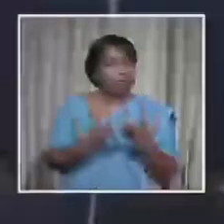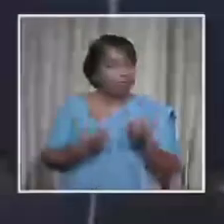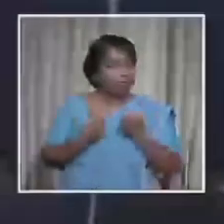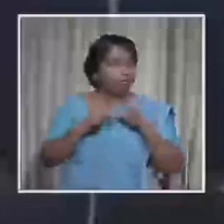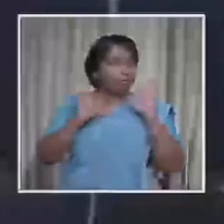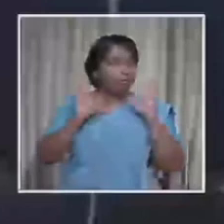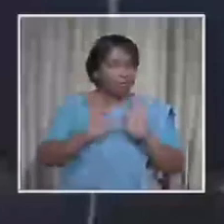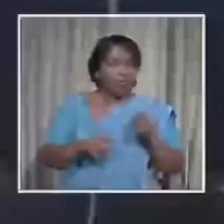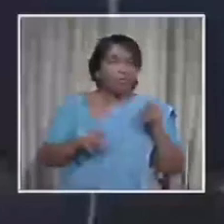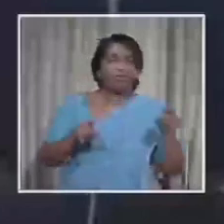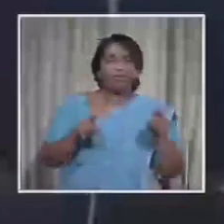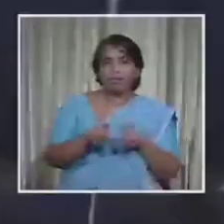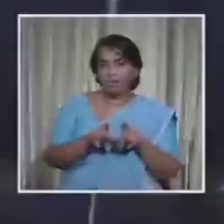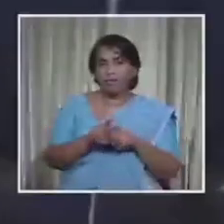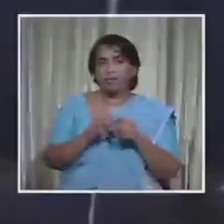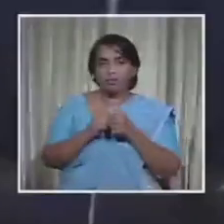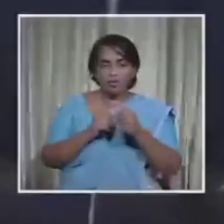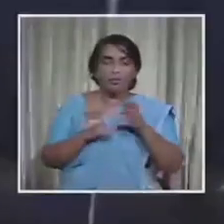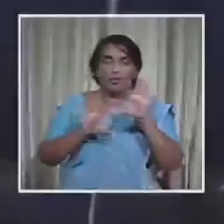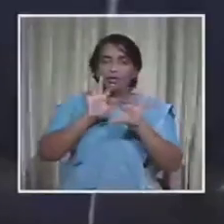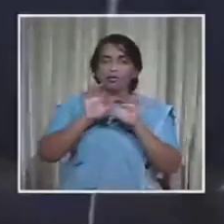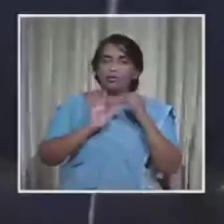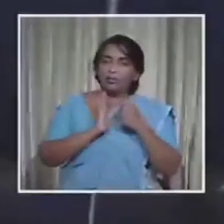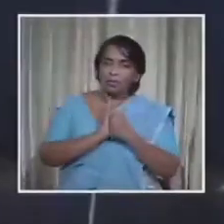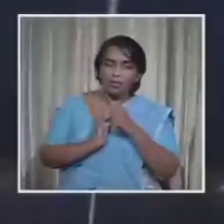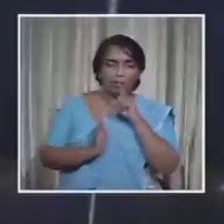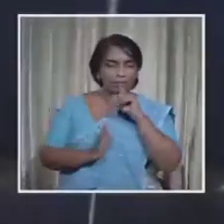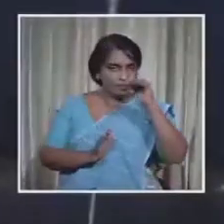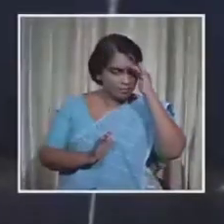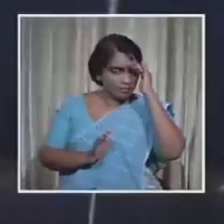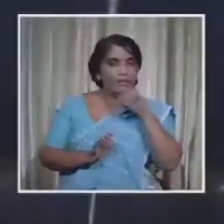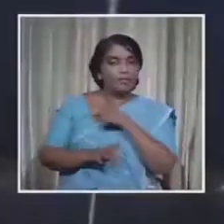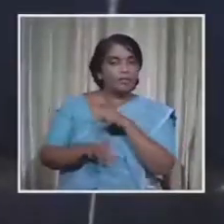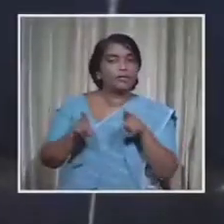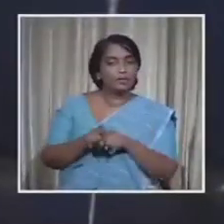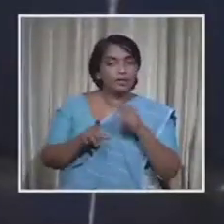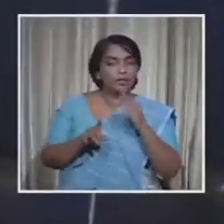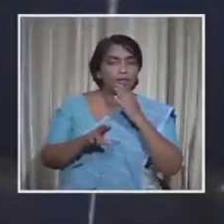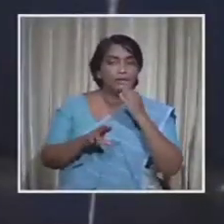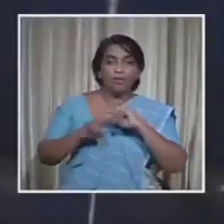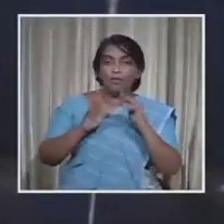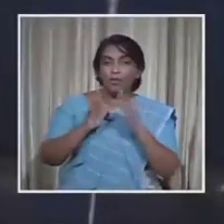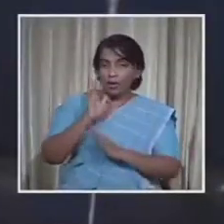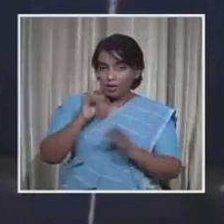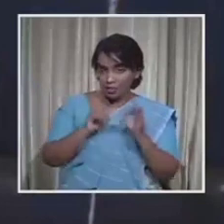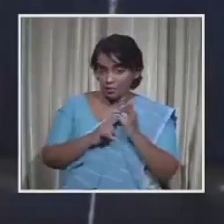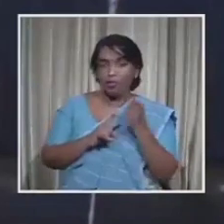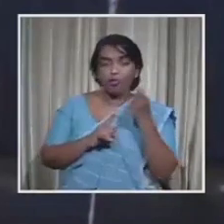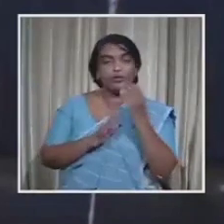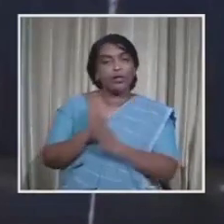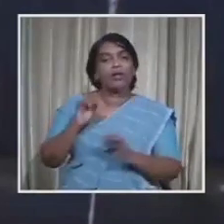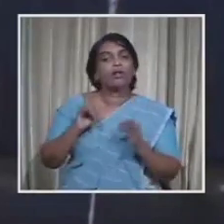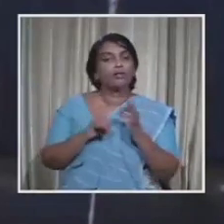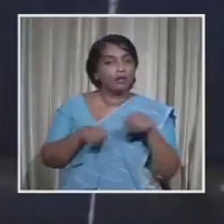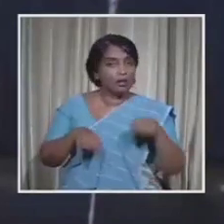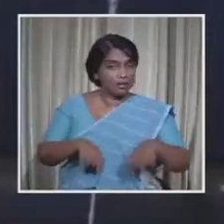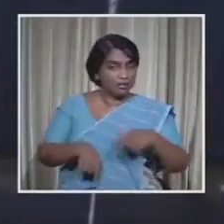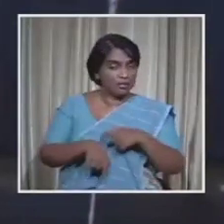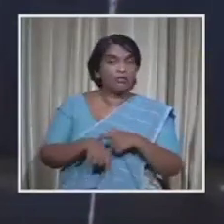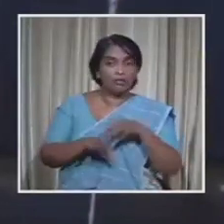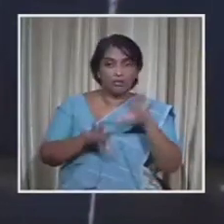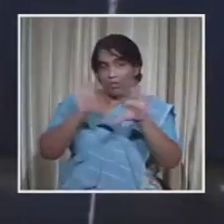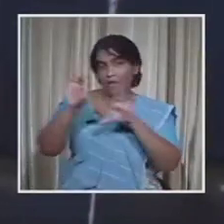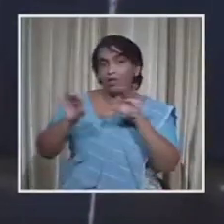வெளிநாட்டுக்கு சென்றுவிட்டதாக தகவல்கள் வெளியாகியிருந்தன. நாட்டில் ஏற்பட்டுள்ள நெருக்கடி நிலையை தொடர்ந்து ஜனாதிபதி பதவி விலக வேண்டும் என தெரிவித்து